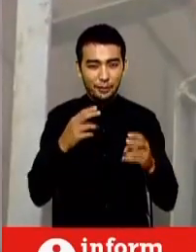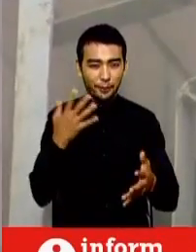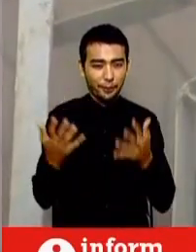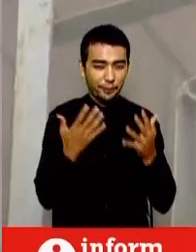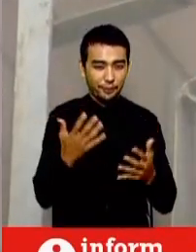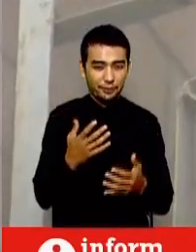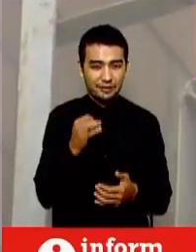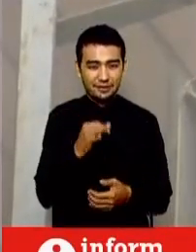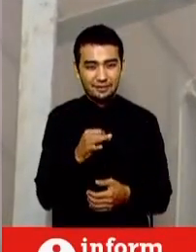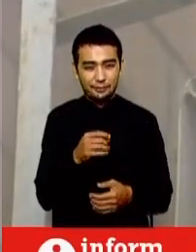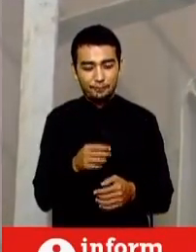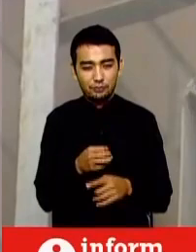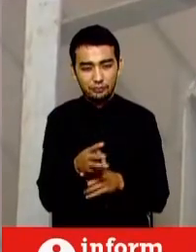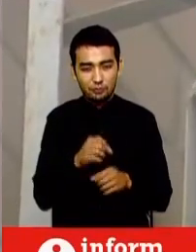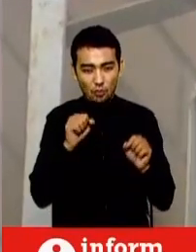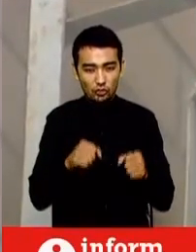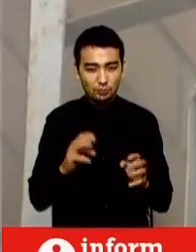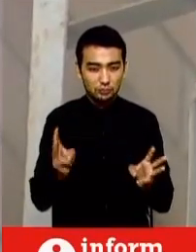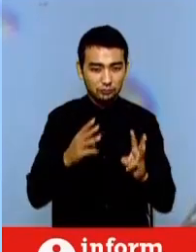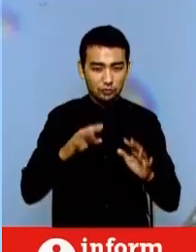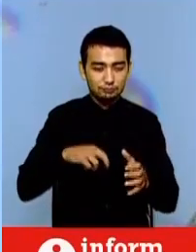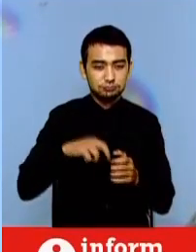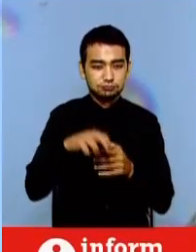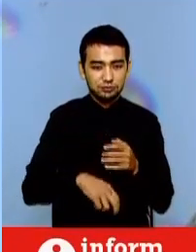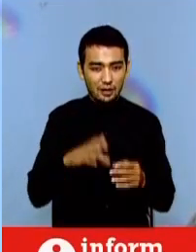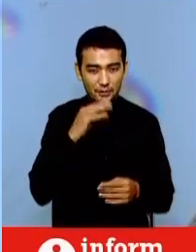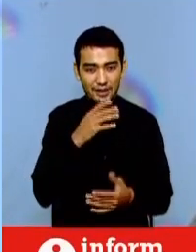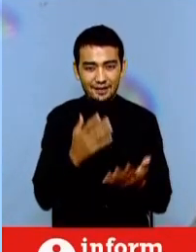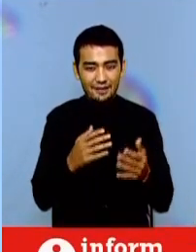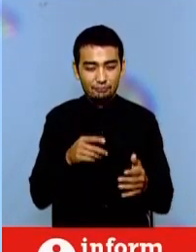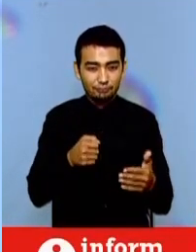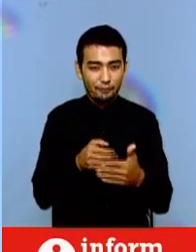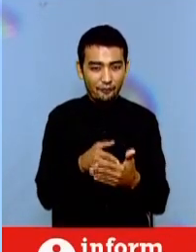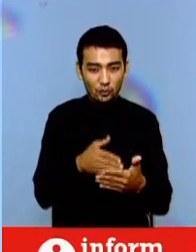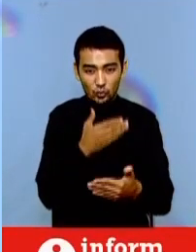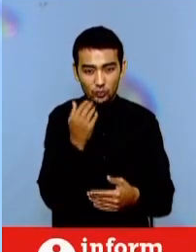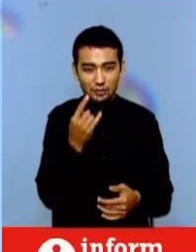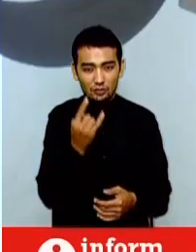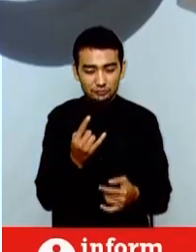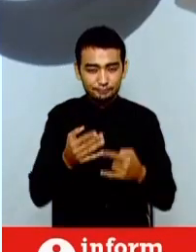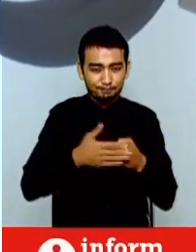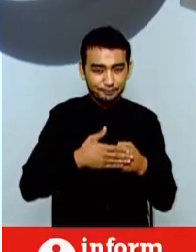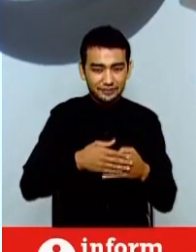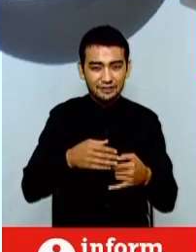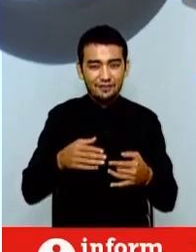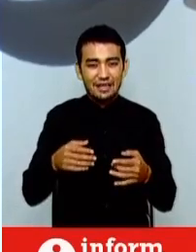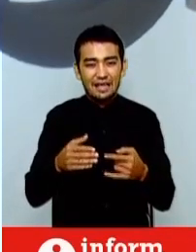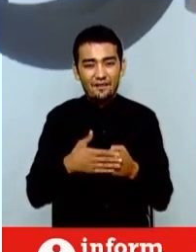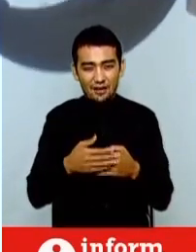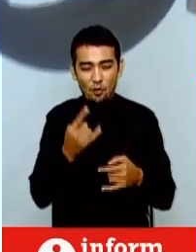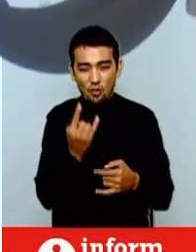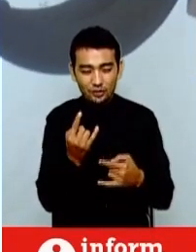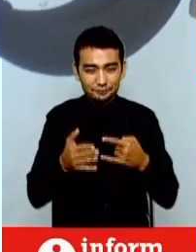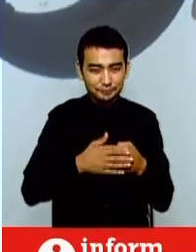ветром лестницы. По ним и нужно спускаться при пожаре. Если выход из квартиры отрезан, следует закрыть двери и окна, чтобы сквозняк не раздувал огонь, и заделать